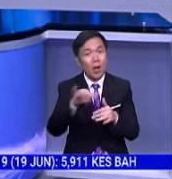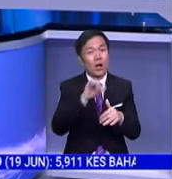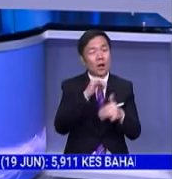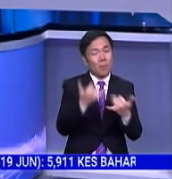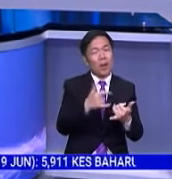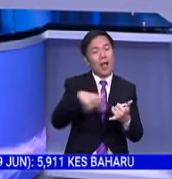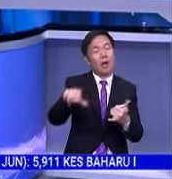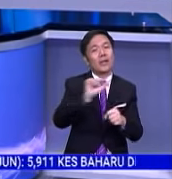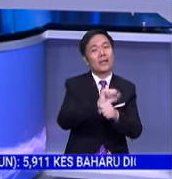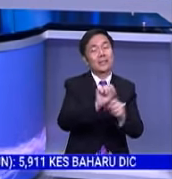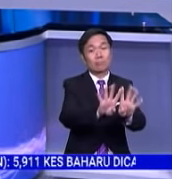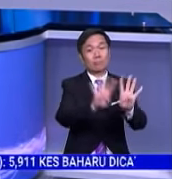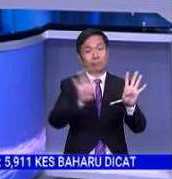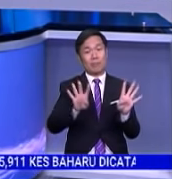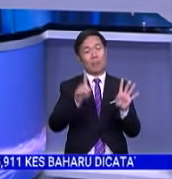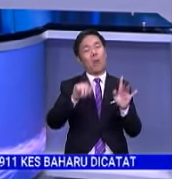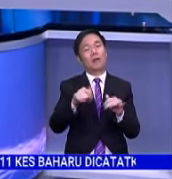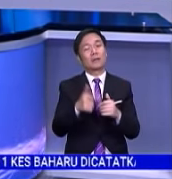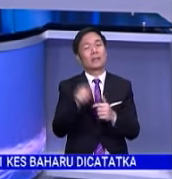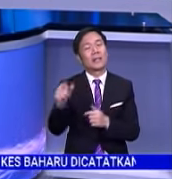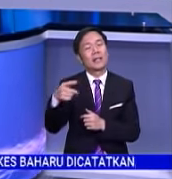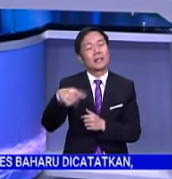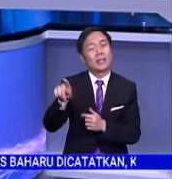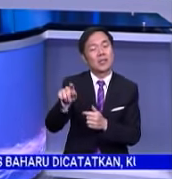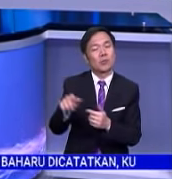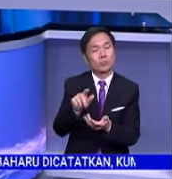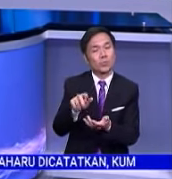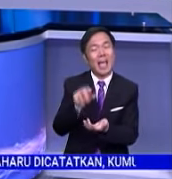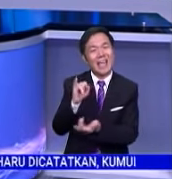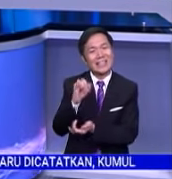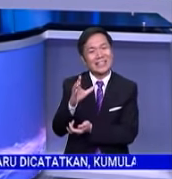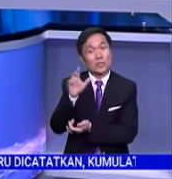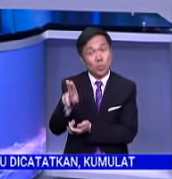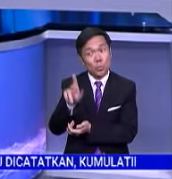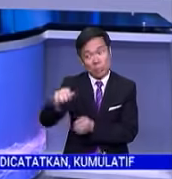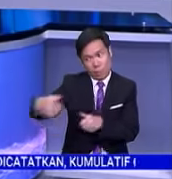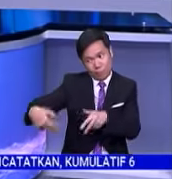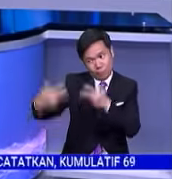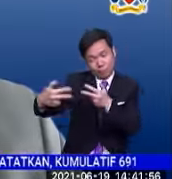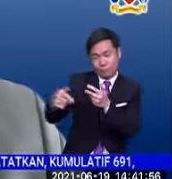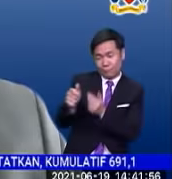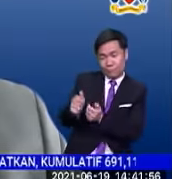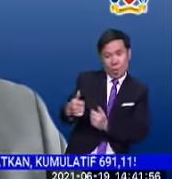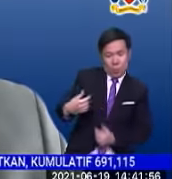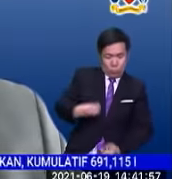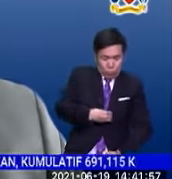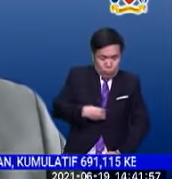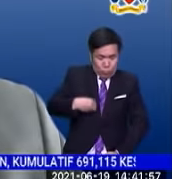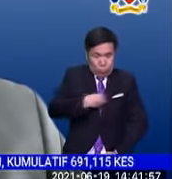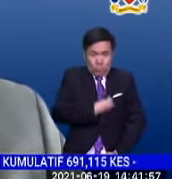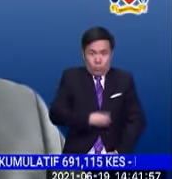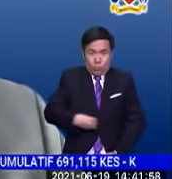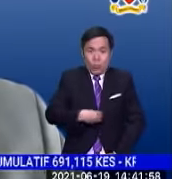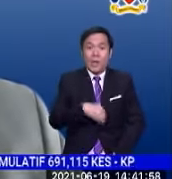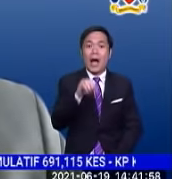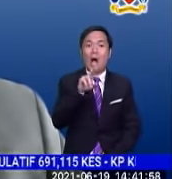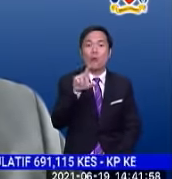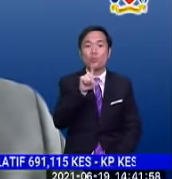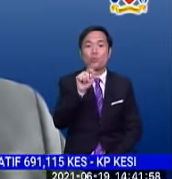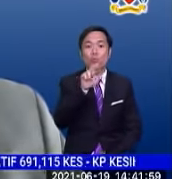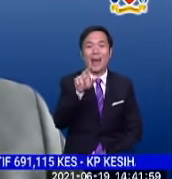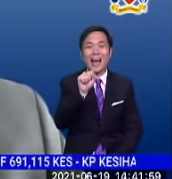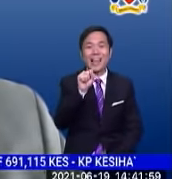petugas barisan hadapan khususnya di unit rawatan rapi ICU. Beliau yang juga salah seorang penceramah dalam webinar